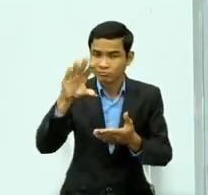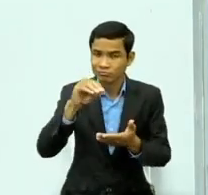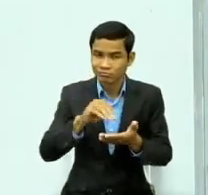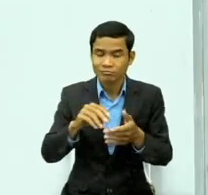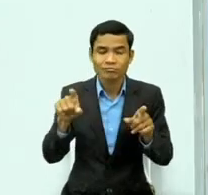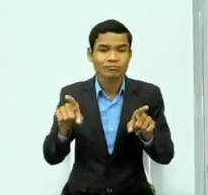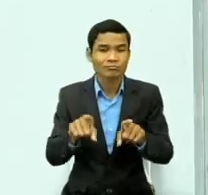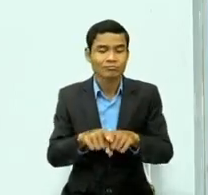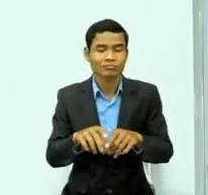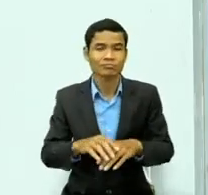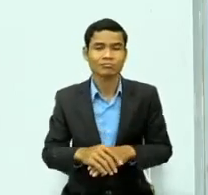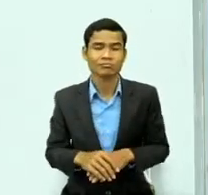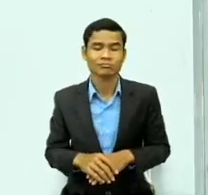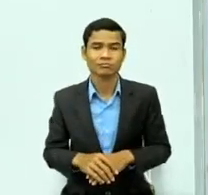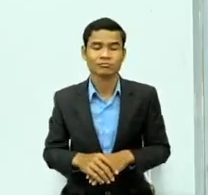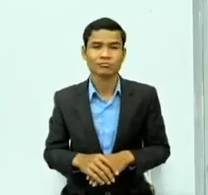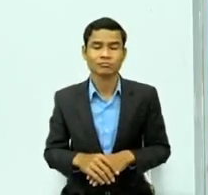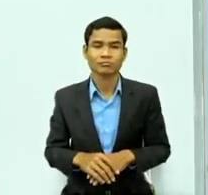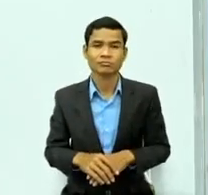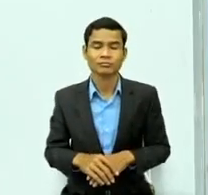តារខៀន